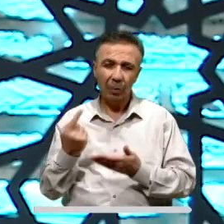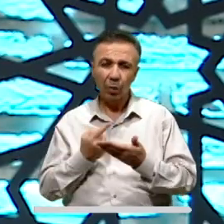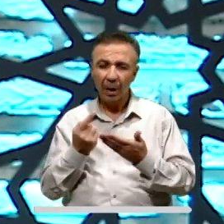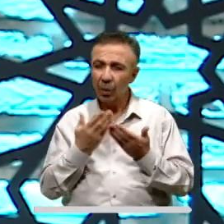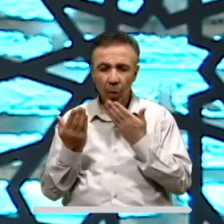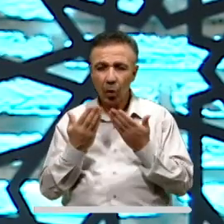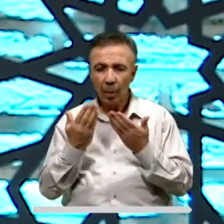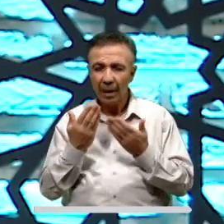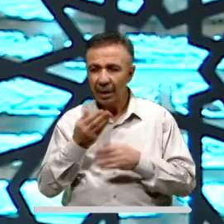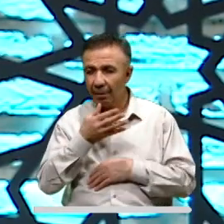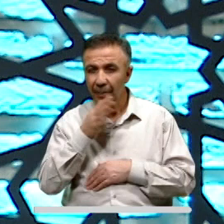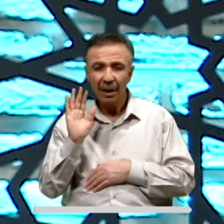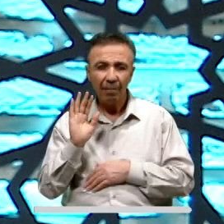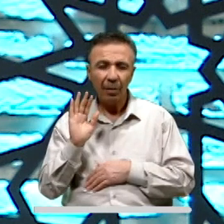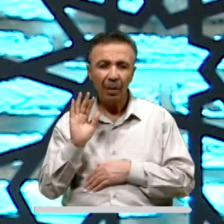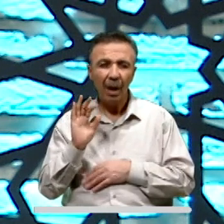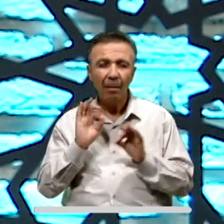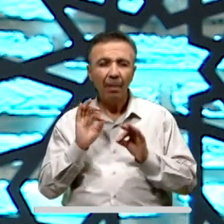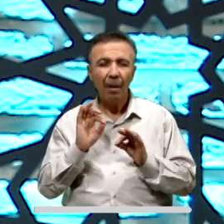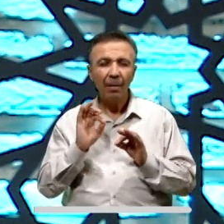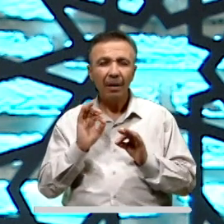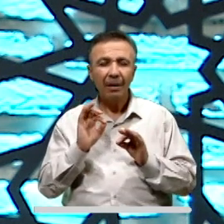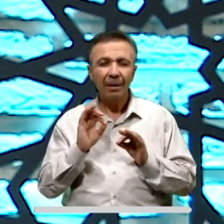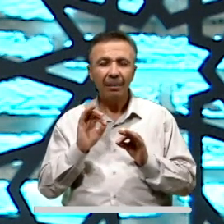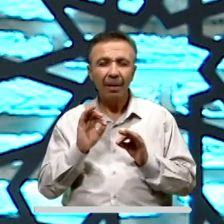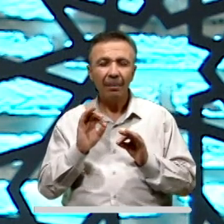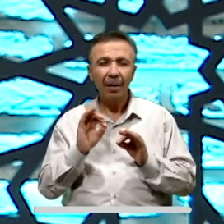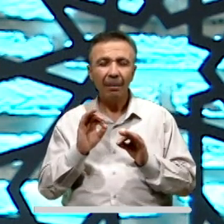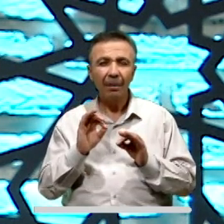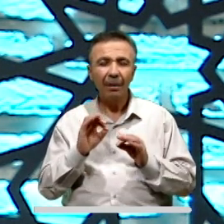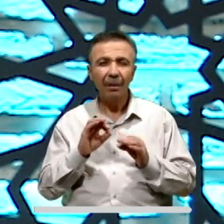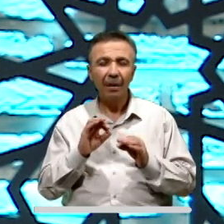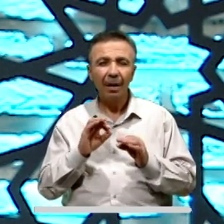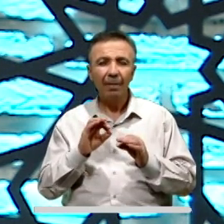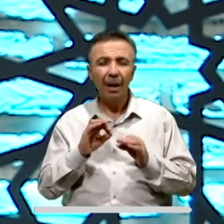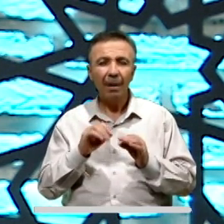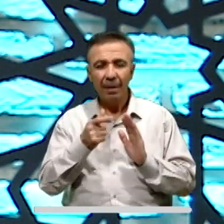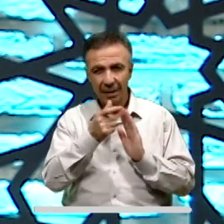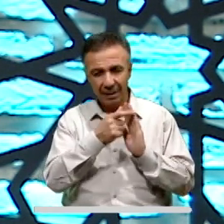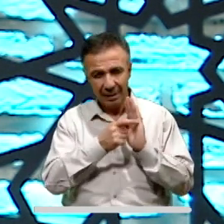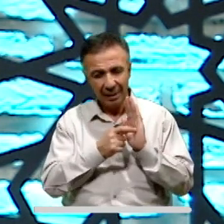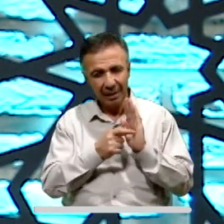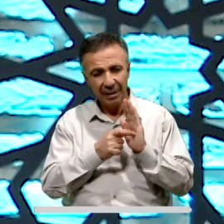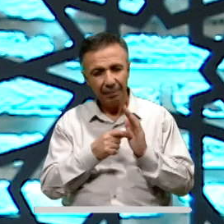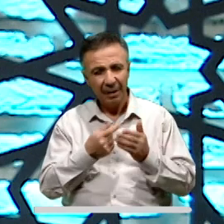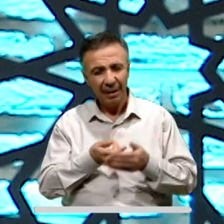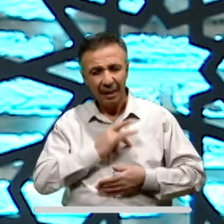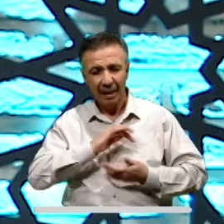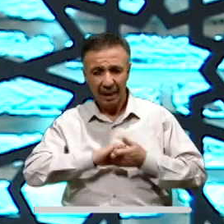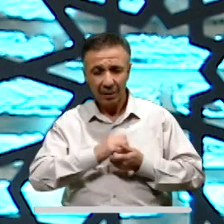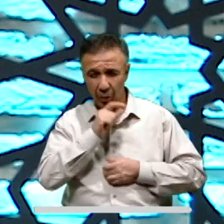evet, her satır için bir İhlas okuyor. Evet. Hatim yerine olur mu diyor. Peki. Soralım İlkim